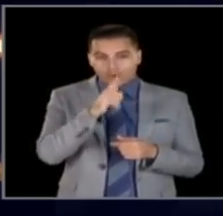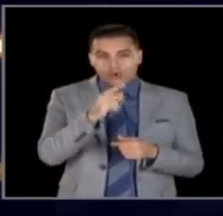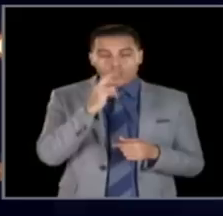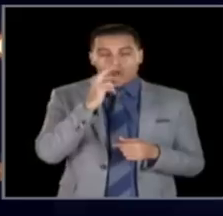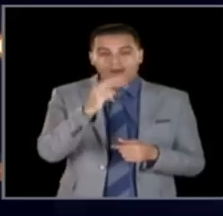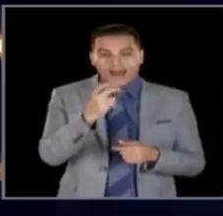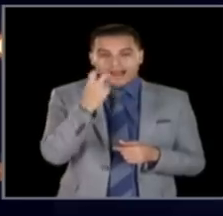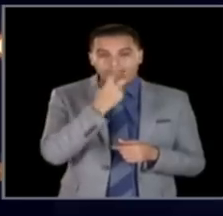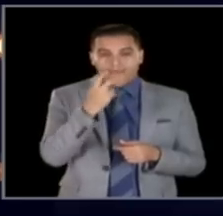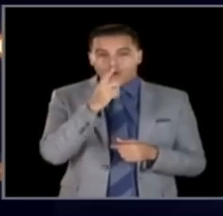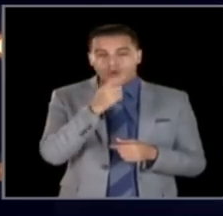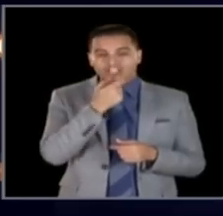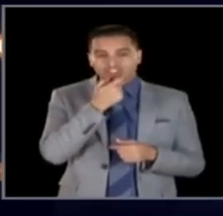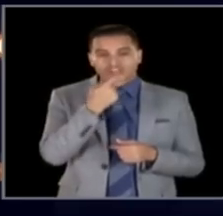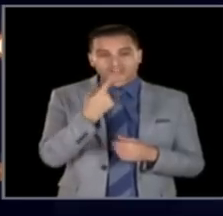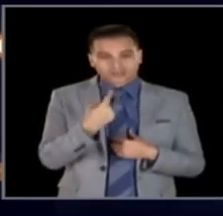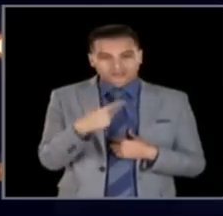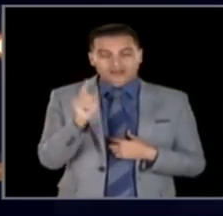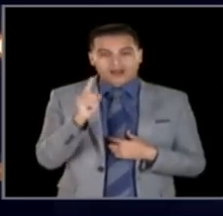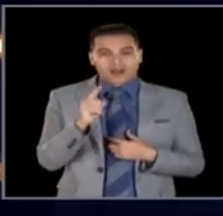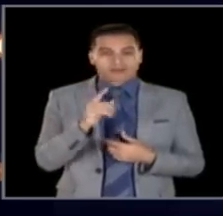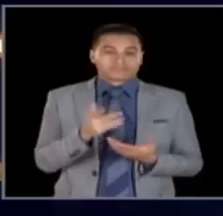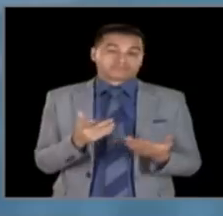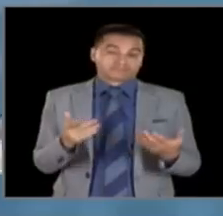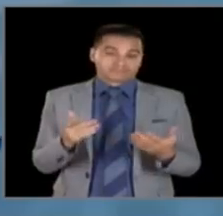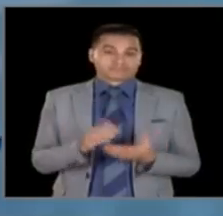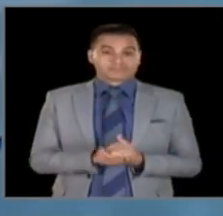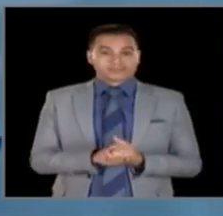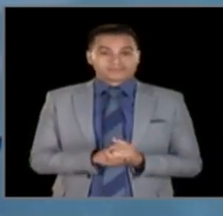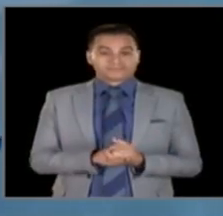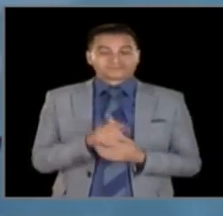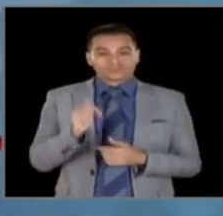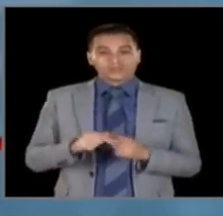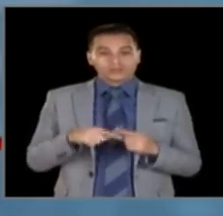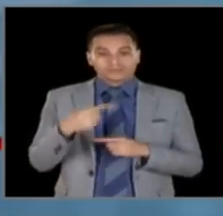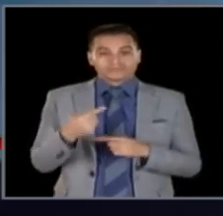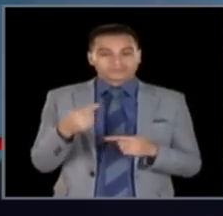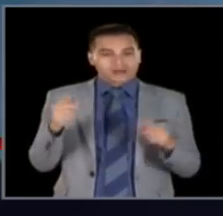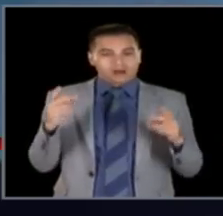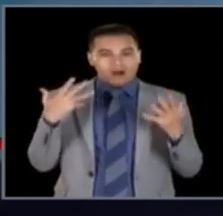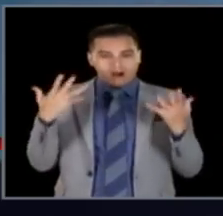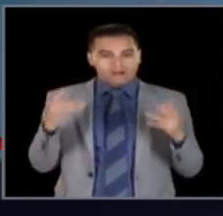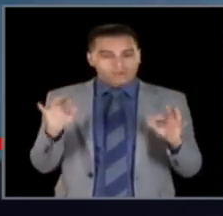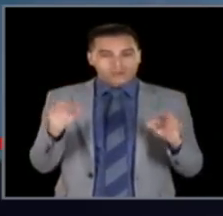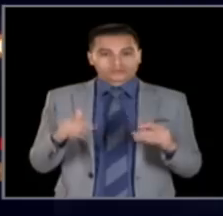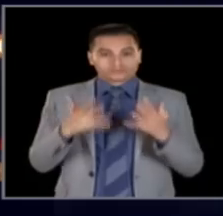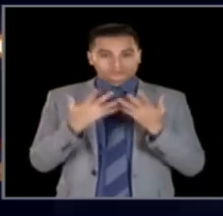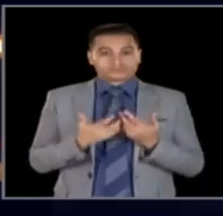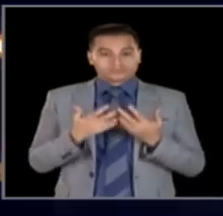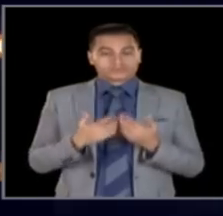وتنطق اللغة الإنجليزية بشكل سليم. النتيجة زي ما هي، قدرات